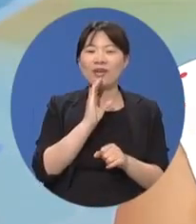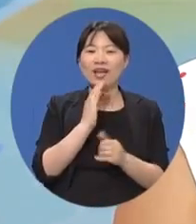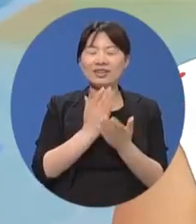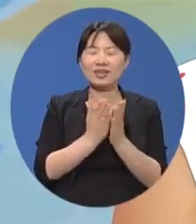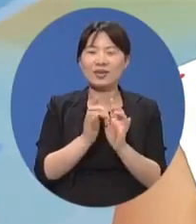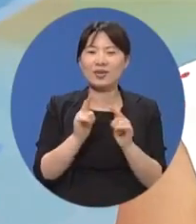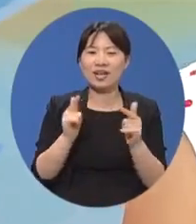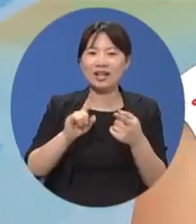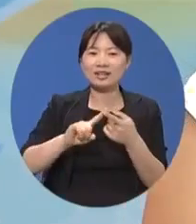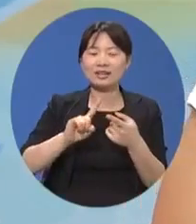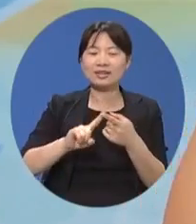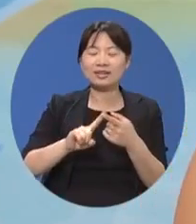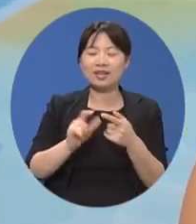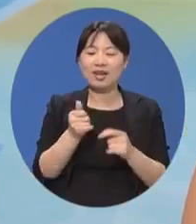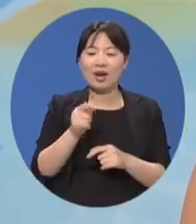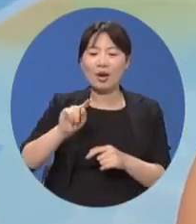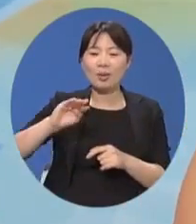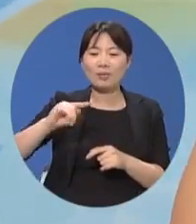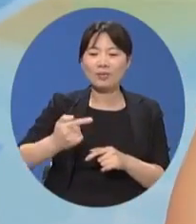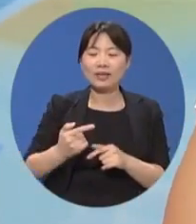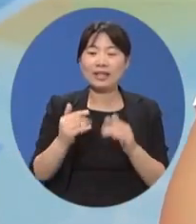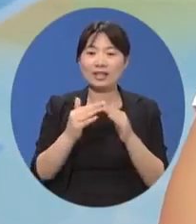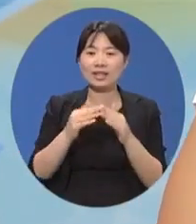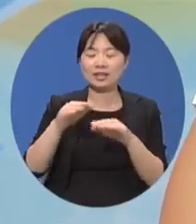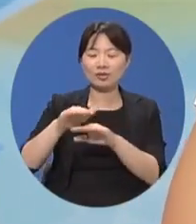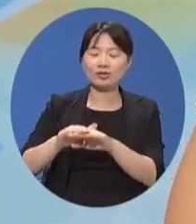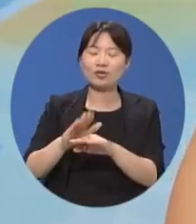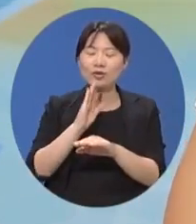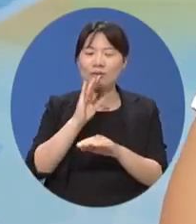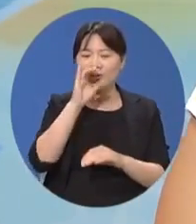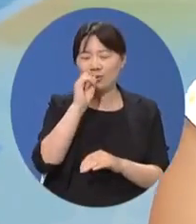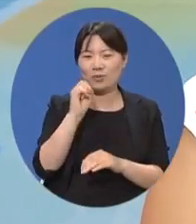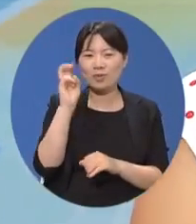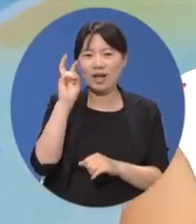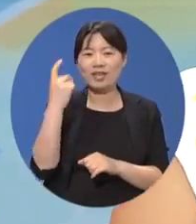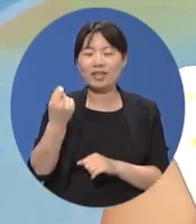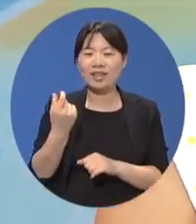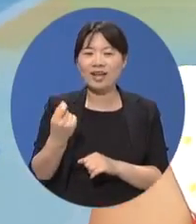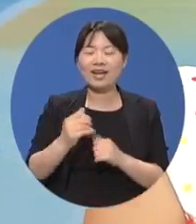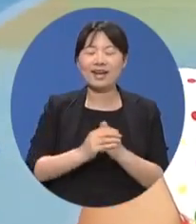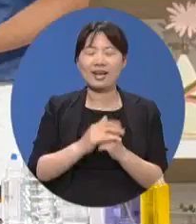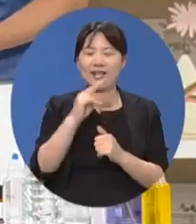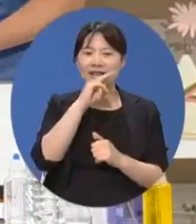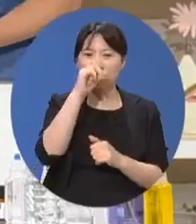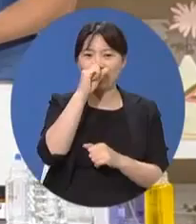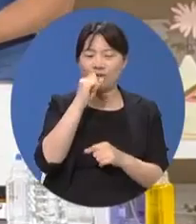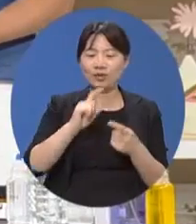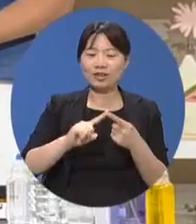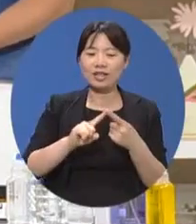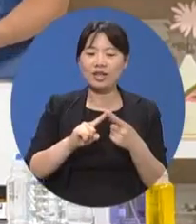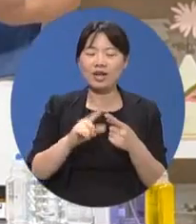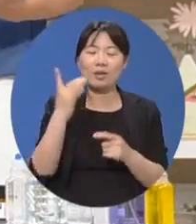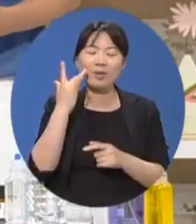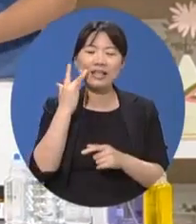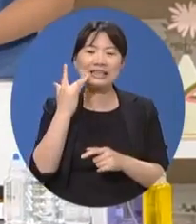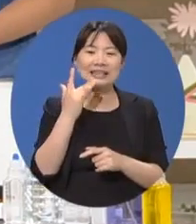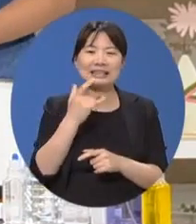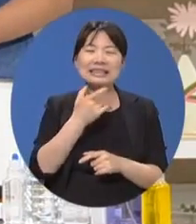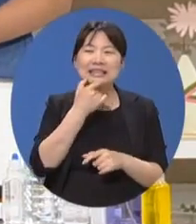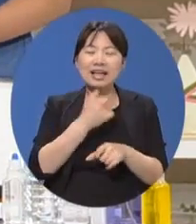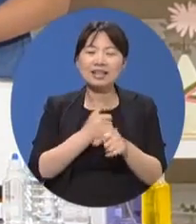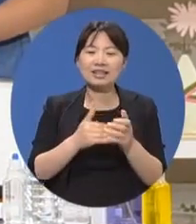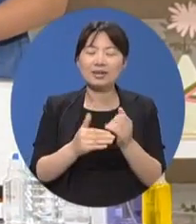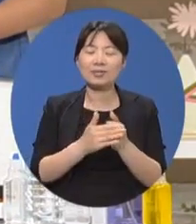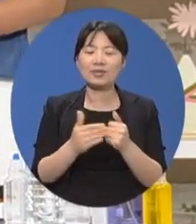어 이런 혀 부들 집안의 같다 너무 좋은 방법이네요 시안 아직 향이 좋은걸 또 그 무열 싫어하니까 4 위한 토론마당